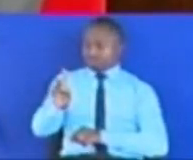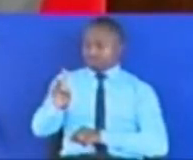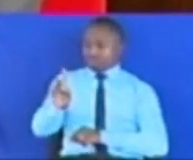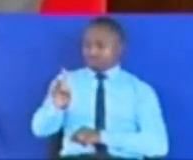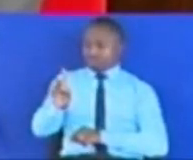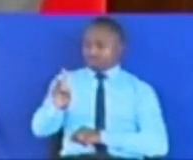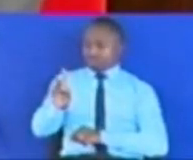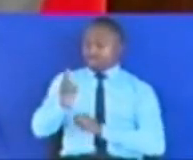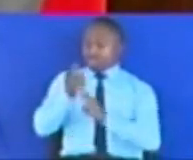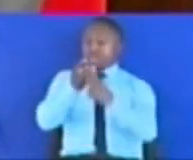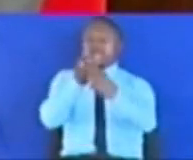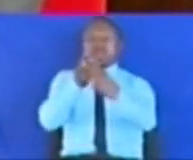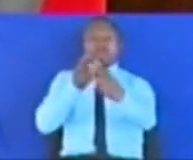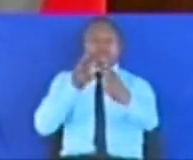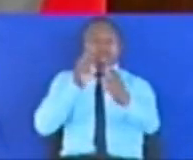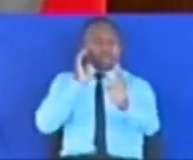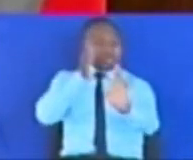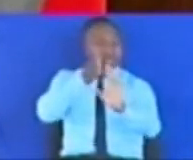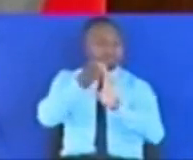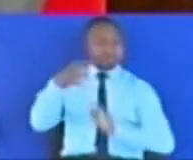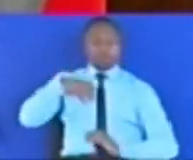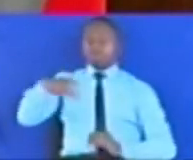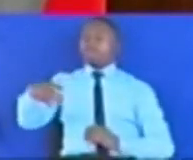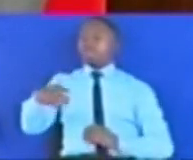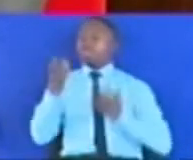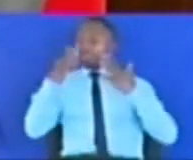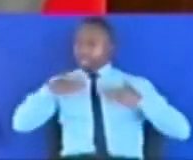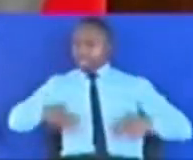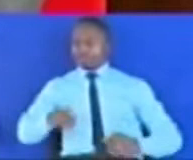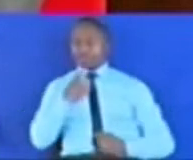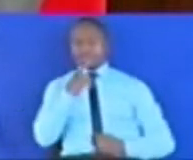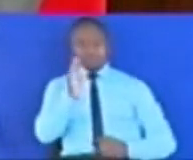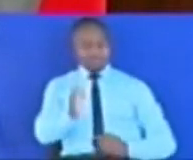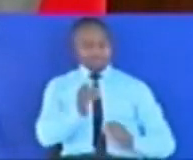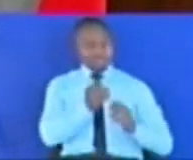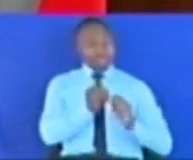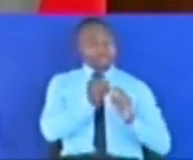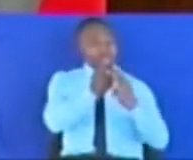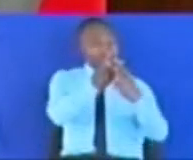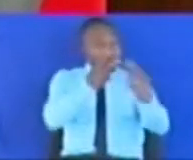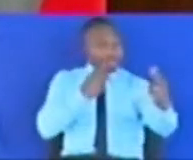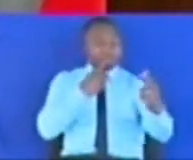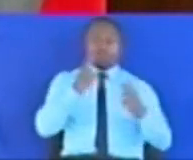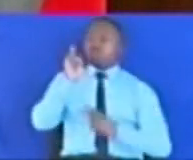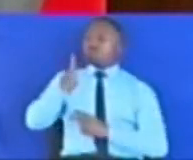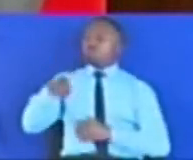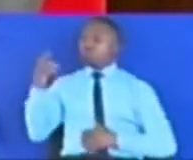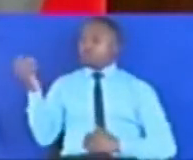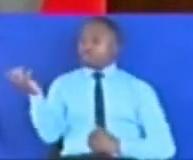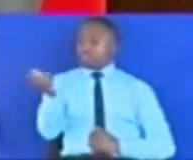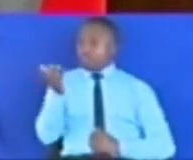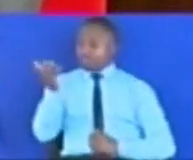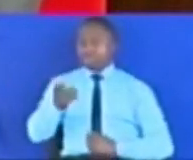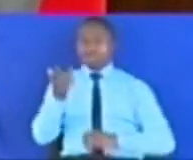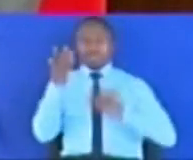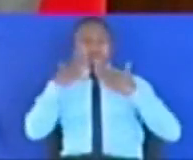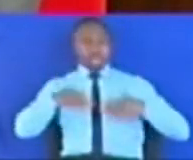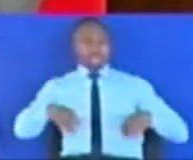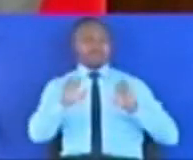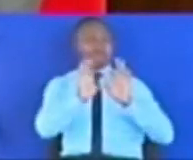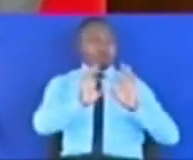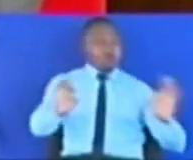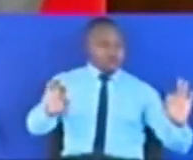ya Afya. Dira yao inasema hivi: ni kuwa jamii yenye afya bora